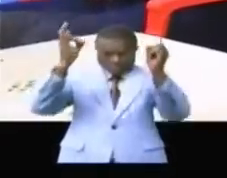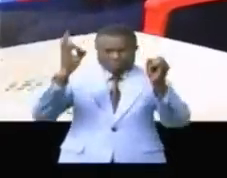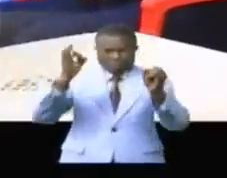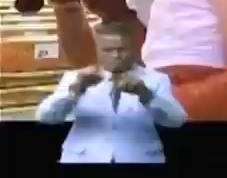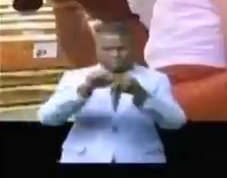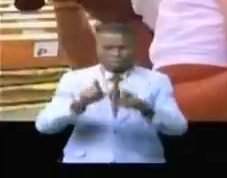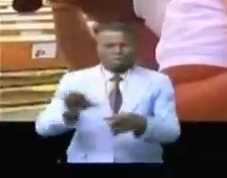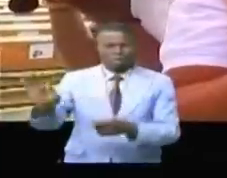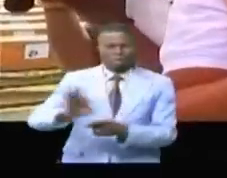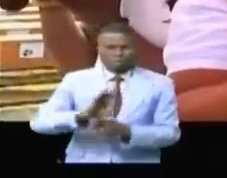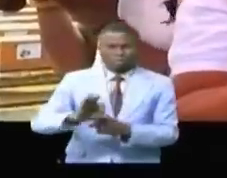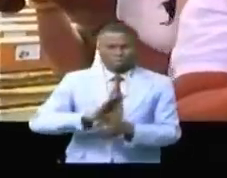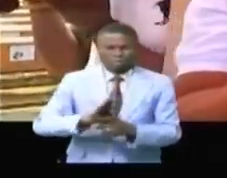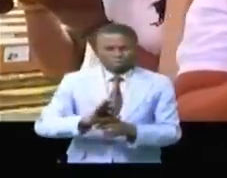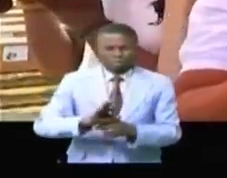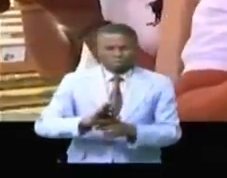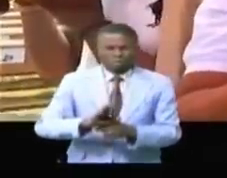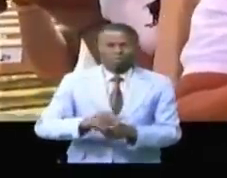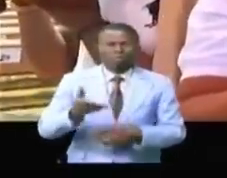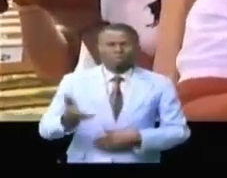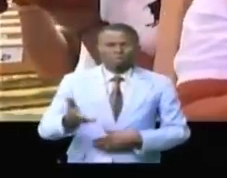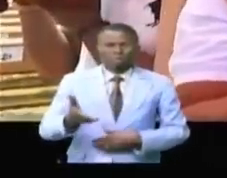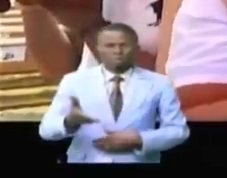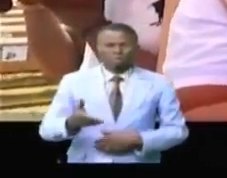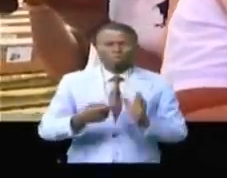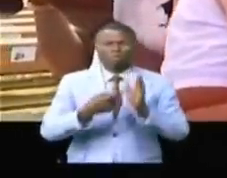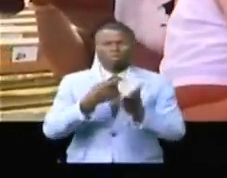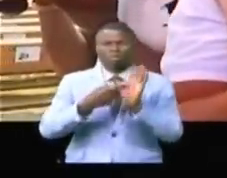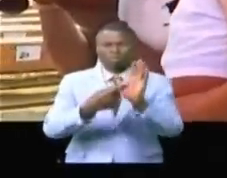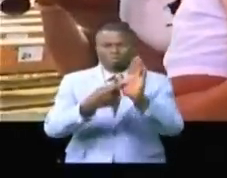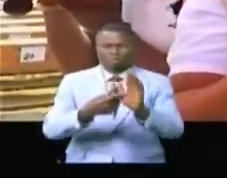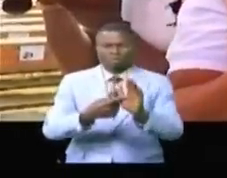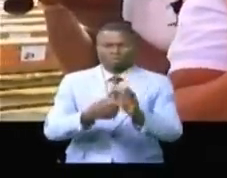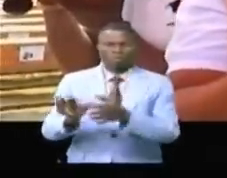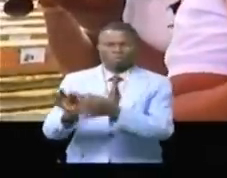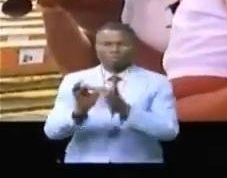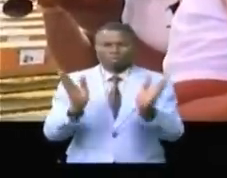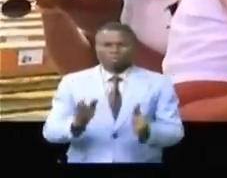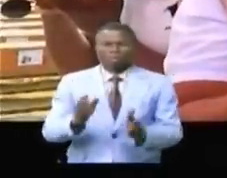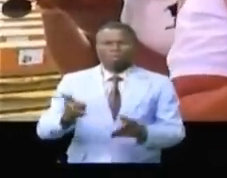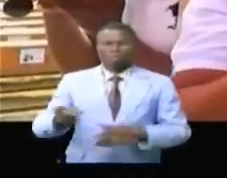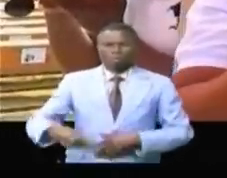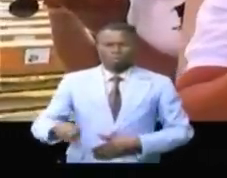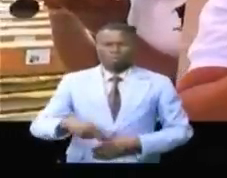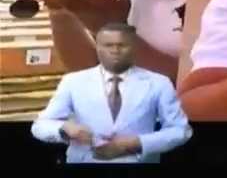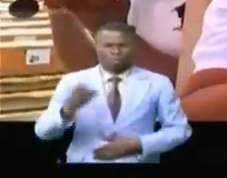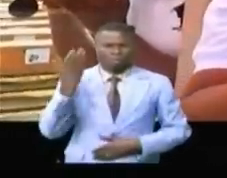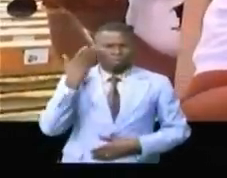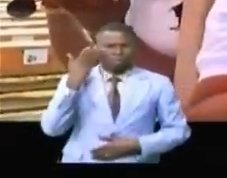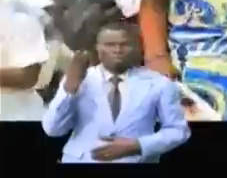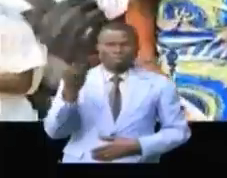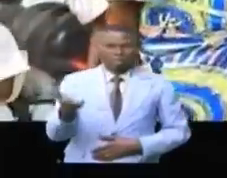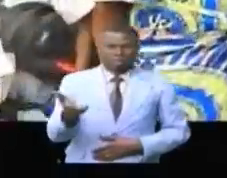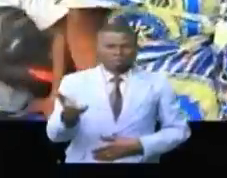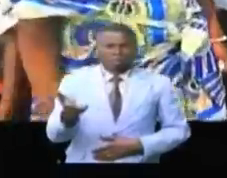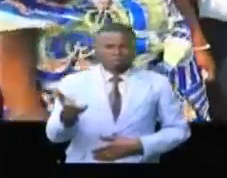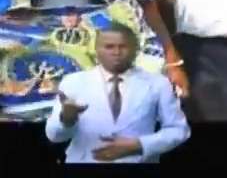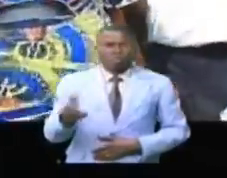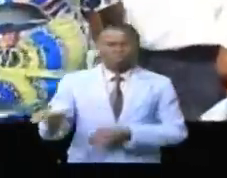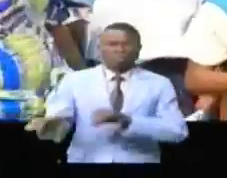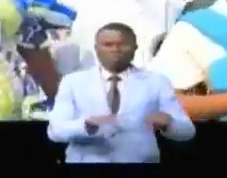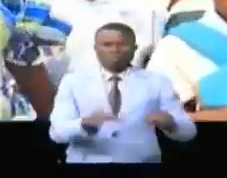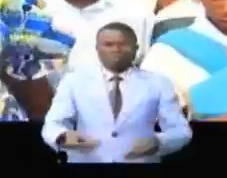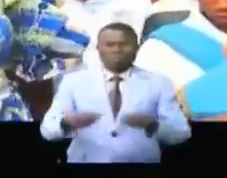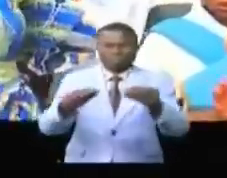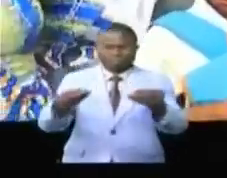la formation, FPF en sigle, représenté par son coordonnateur provincial, Badoumbui Lakalondjiwili. La cérémonie